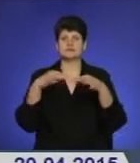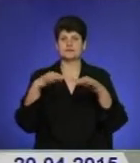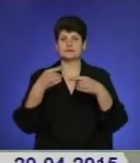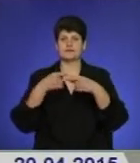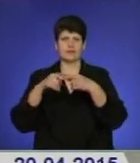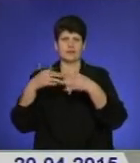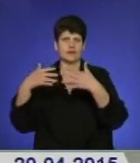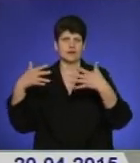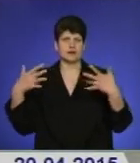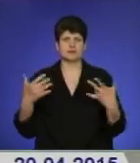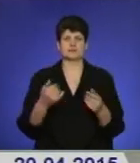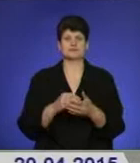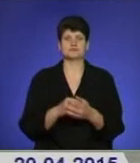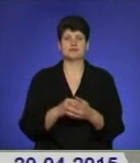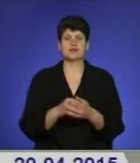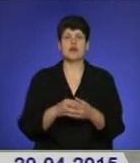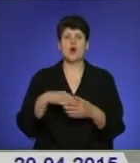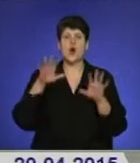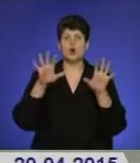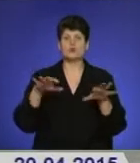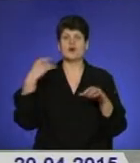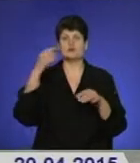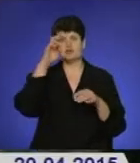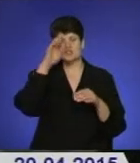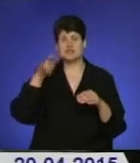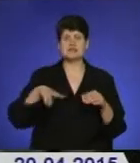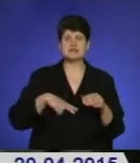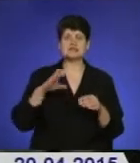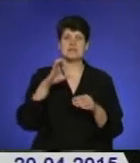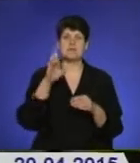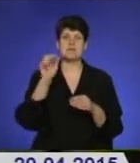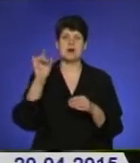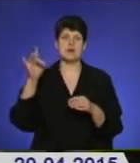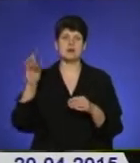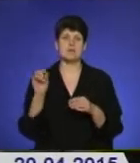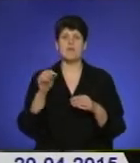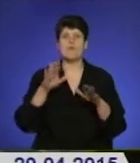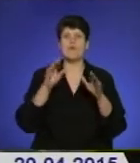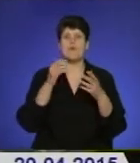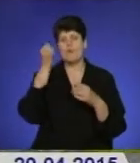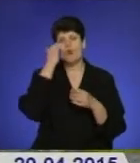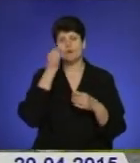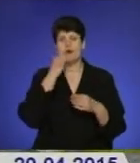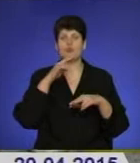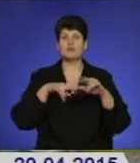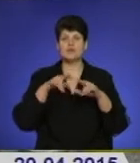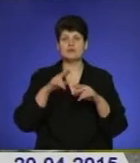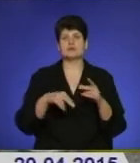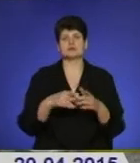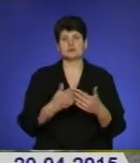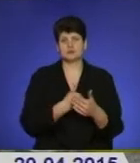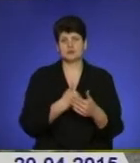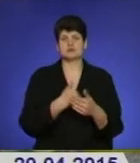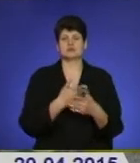сюжеті. Голова обласної державної адміністрації Степан Барна подякував будівельникам, які зголосилися зробити свій внесок